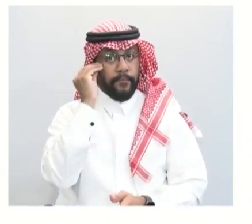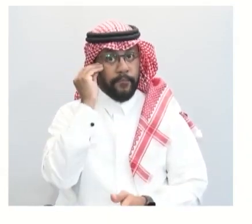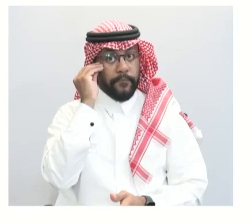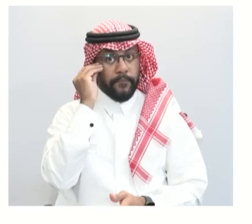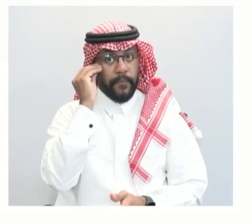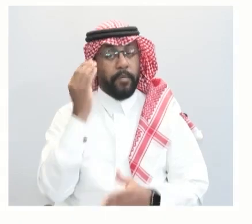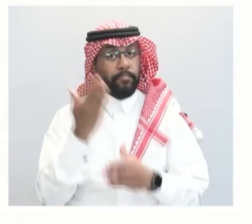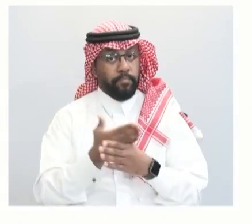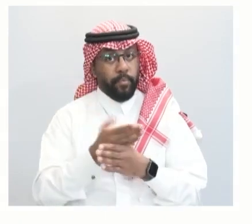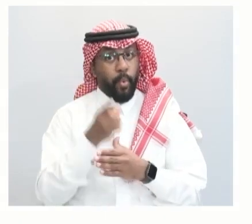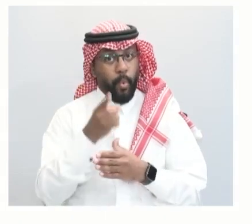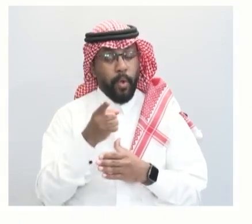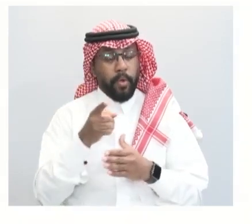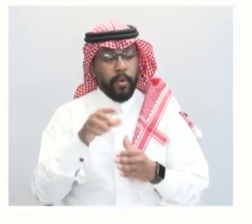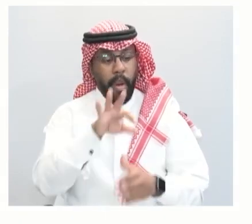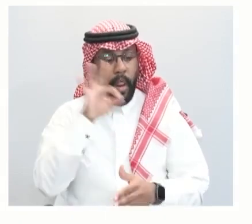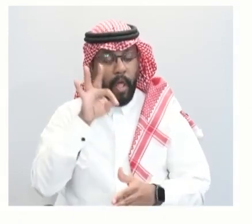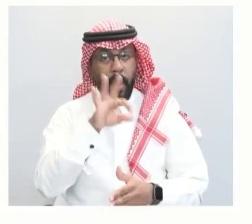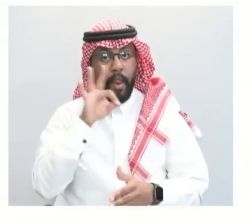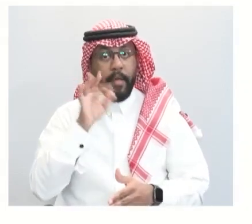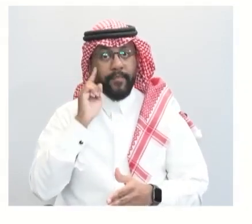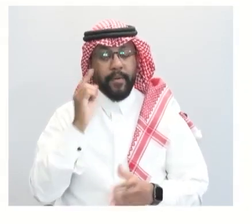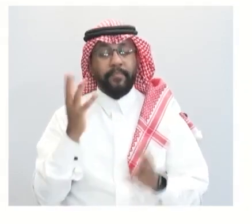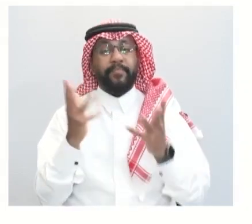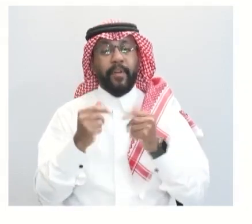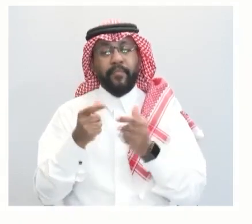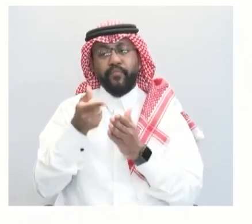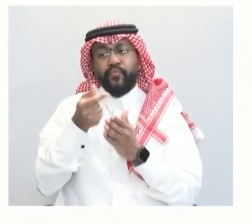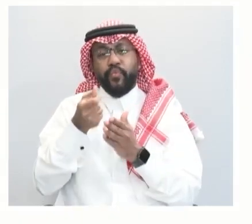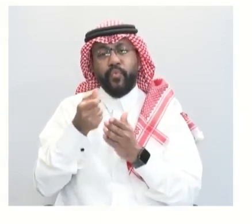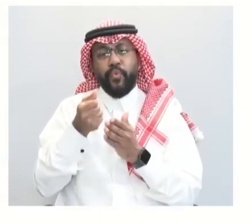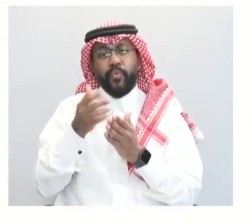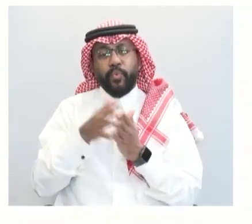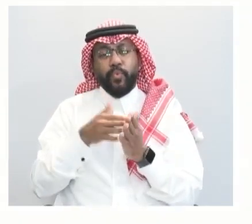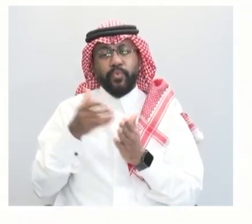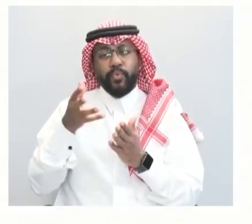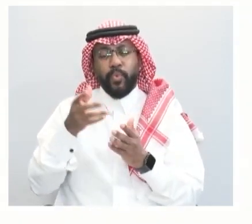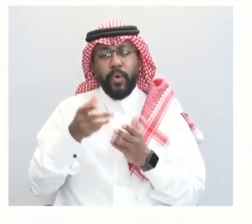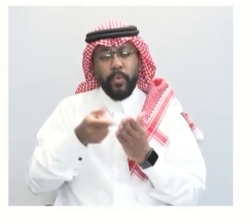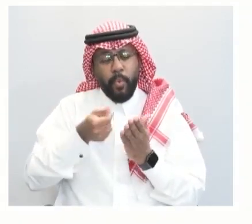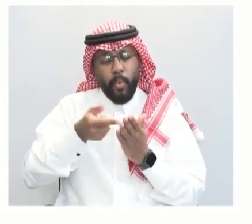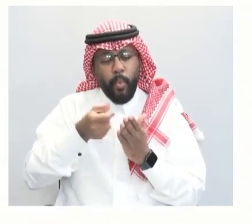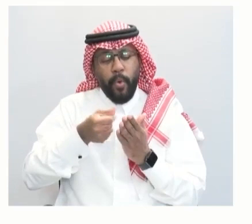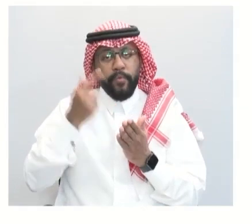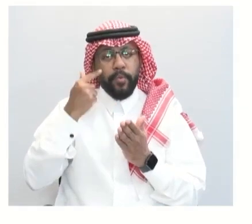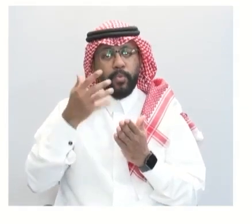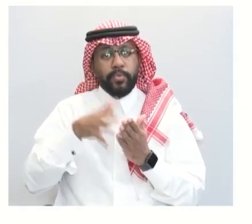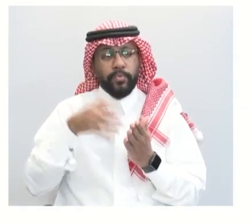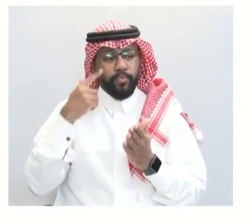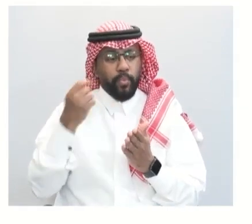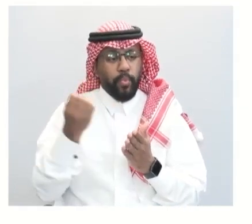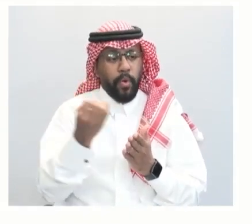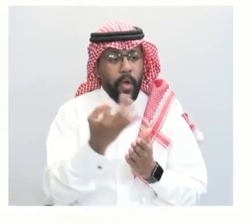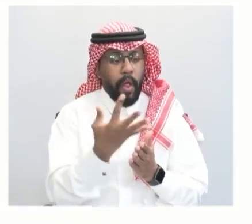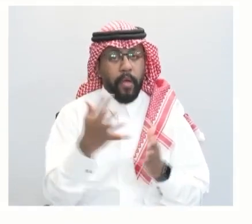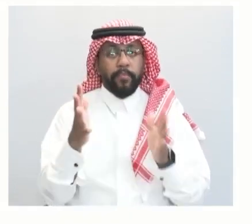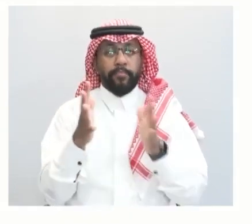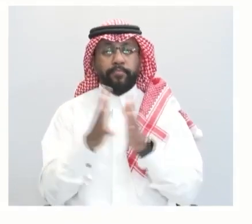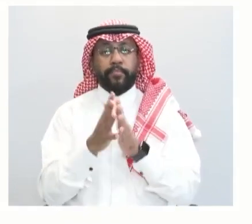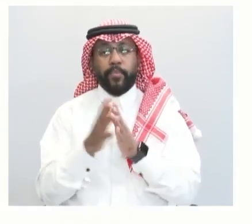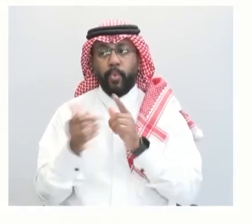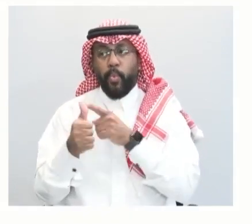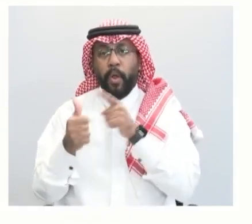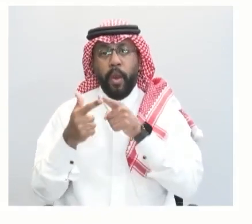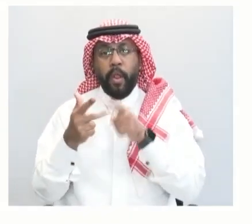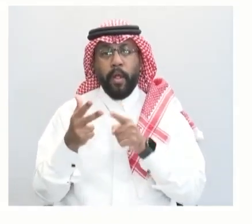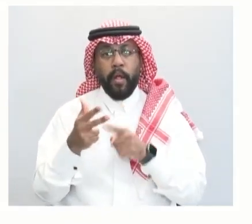اذا استعمل الاوراق النقديه اعد ثم اكتب المجموع اذا سوف نقوم بعد هذه